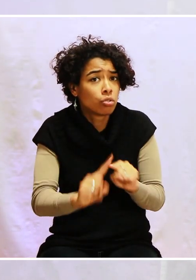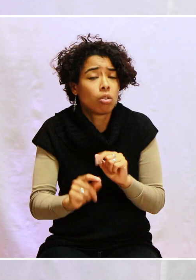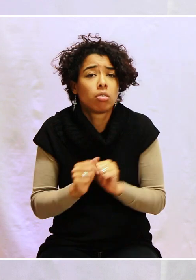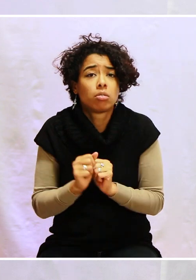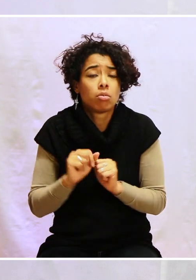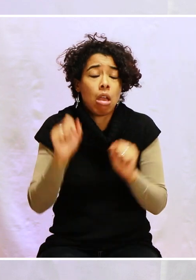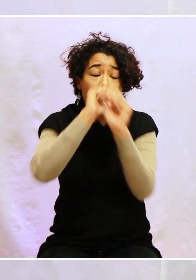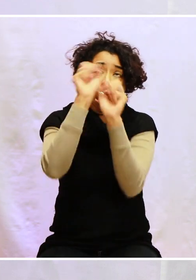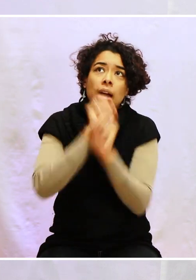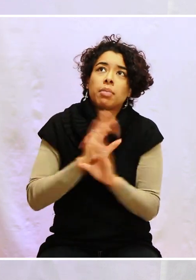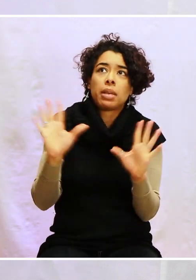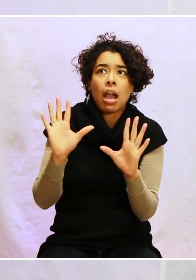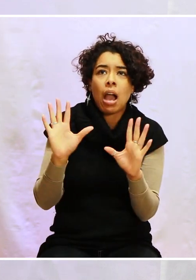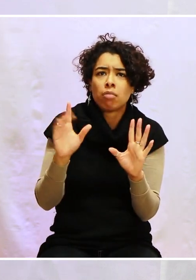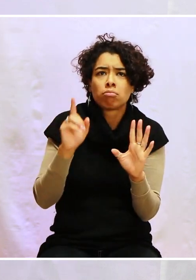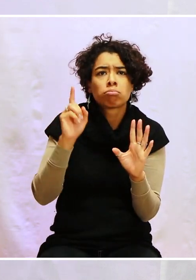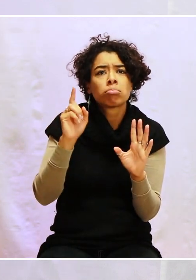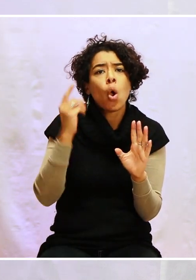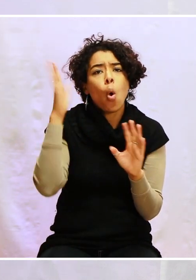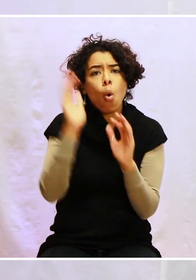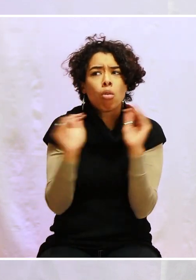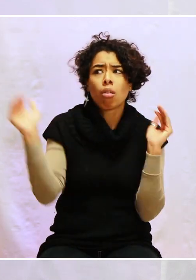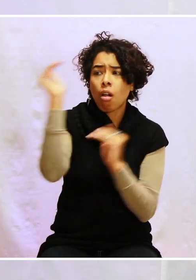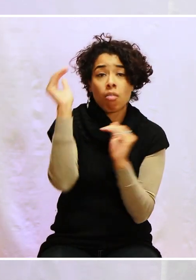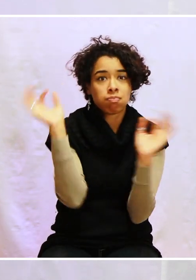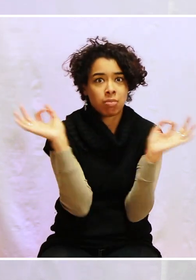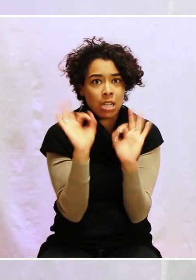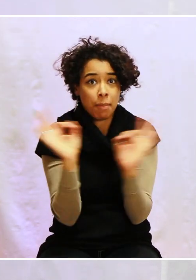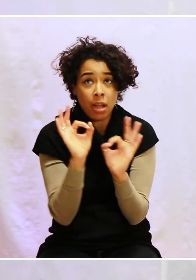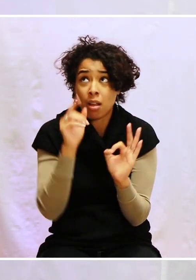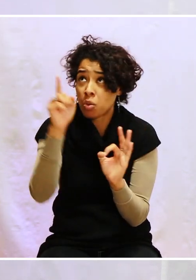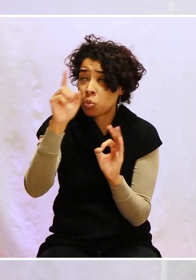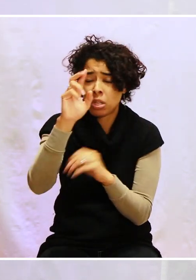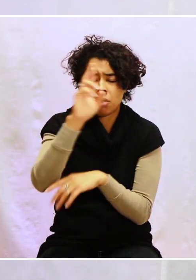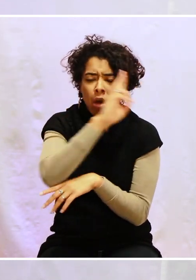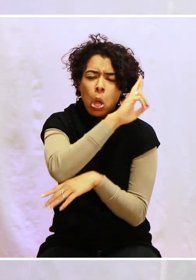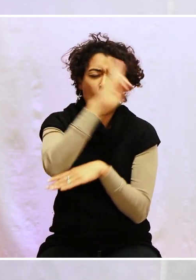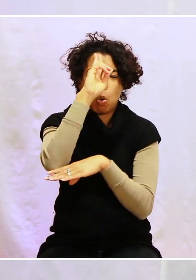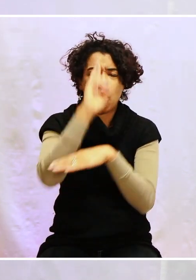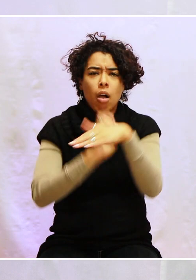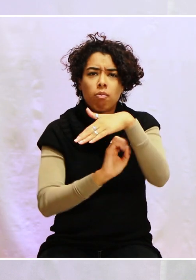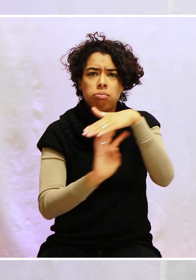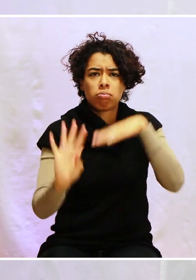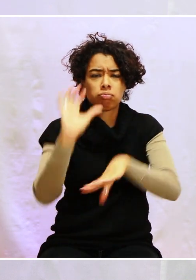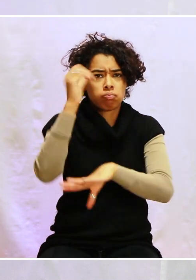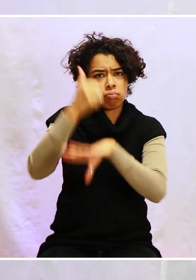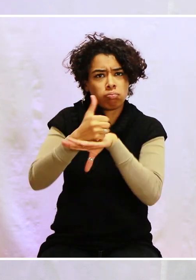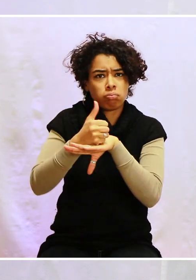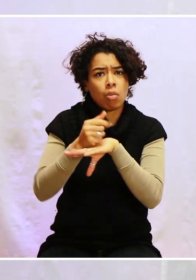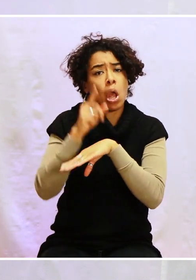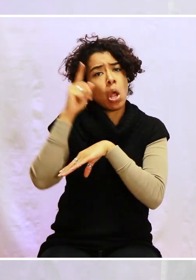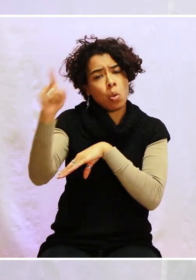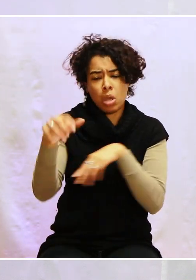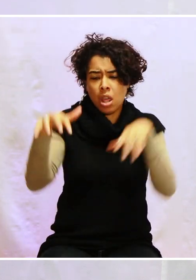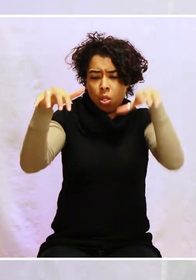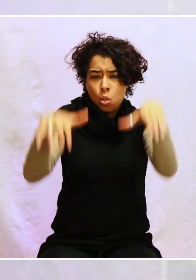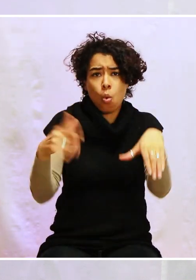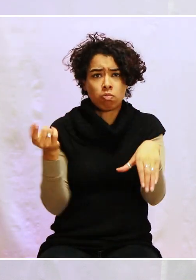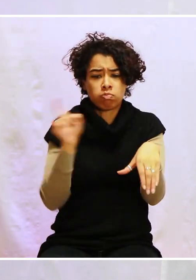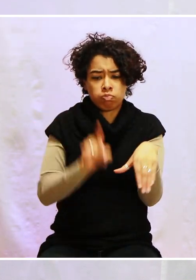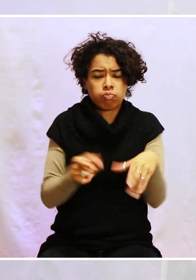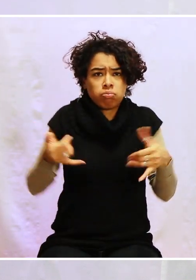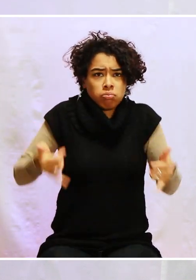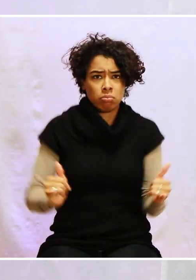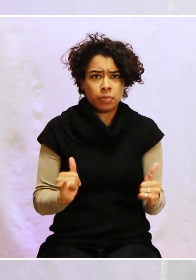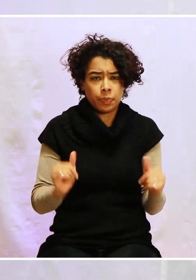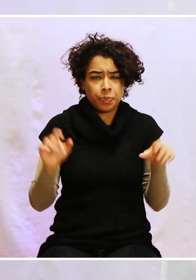Admirable. Il n'y a personne de plus grand que Jésus-Christ. Il est le roi des rois. Il est assis sur le trône parce qu'il a vaincu l'adversaire de notre âme.